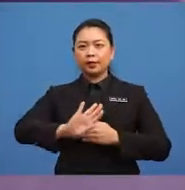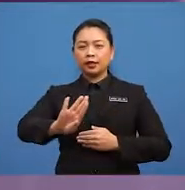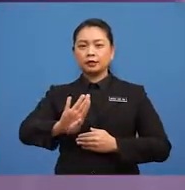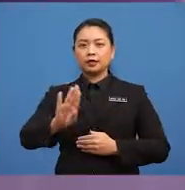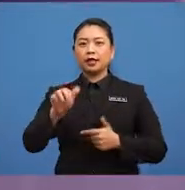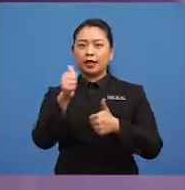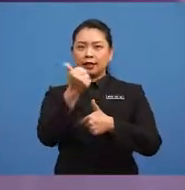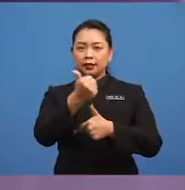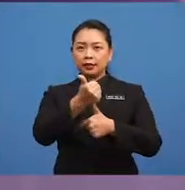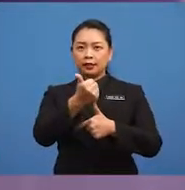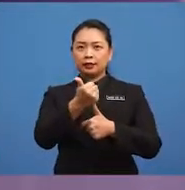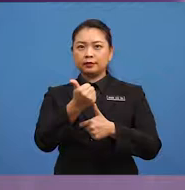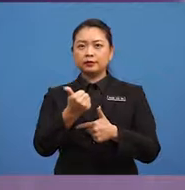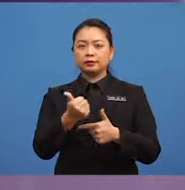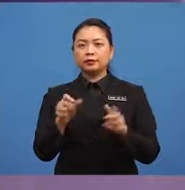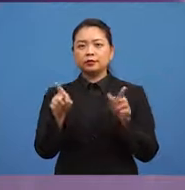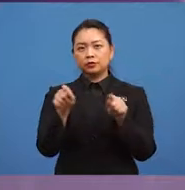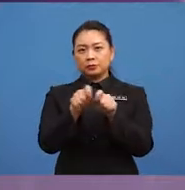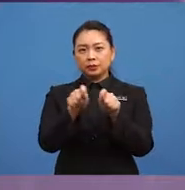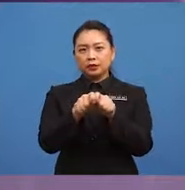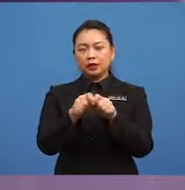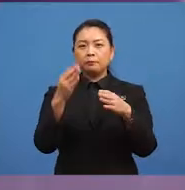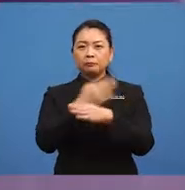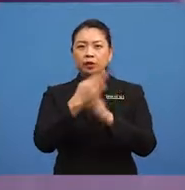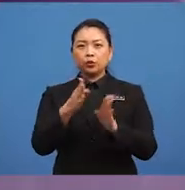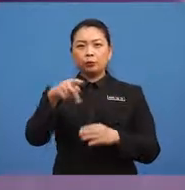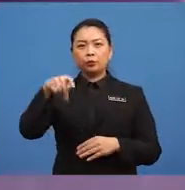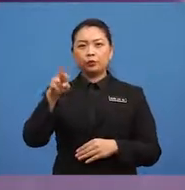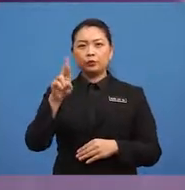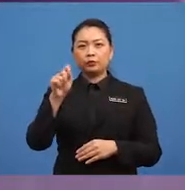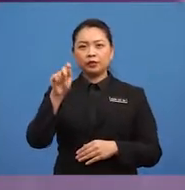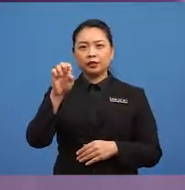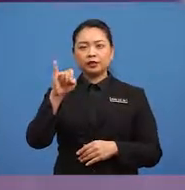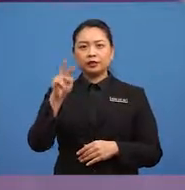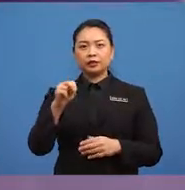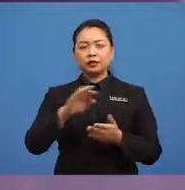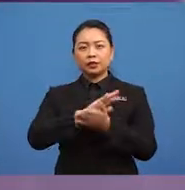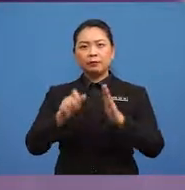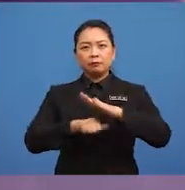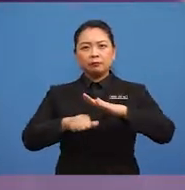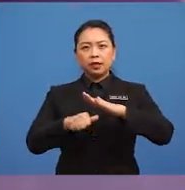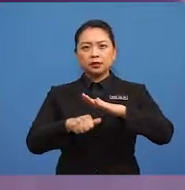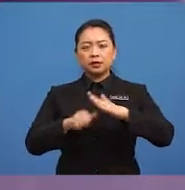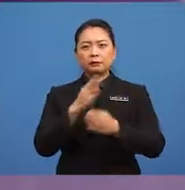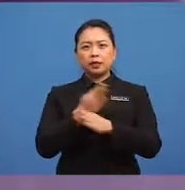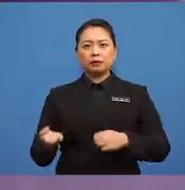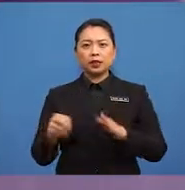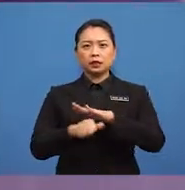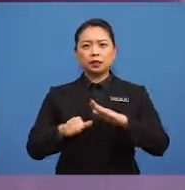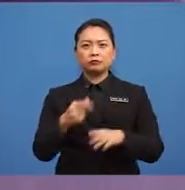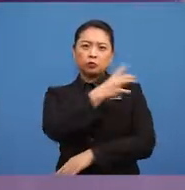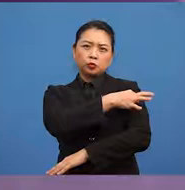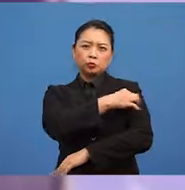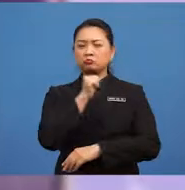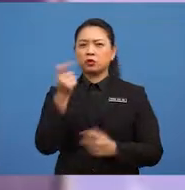anabolisme seperti pembentukan protein yang menjadi bahan asas otot tidak akan berlaku.